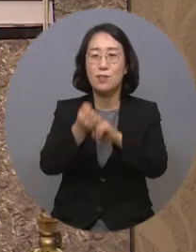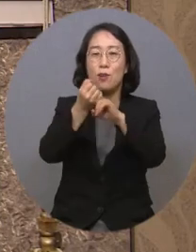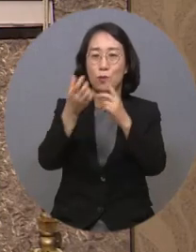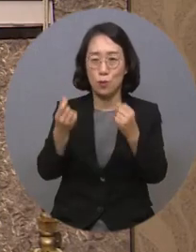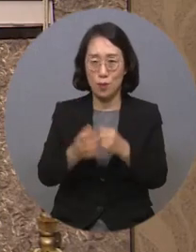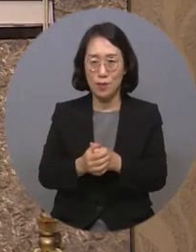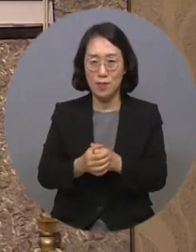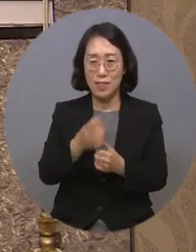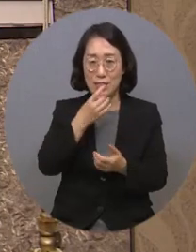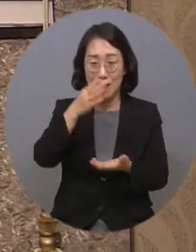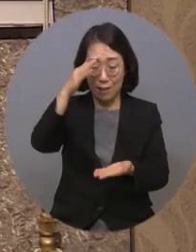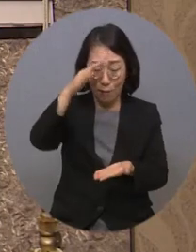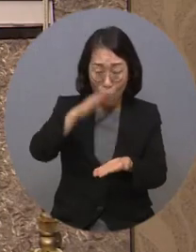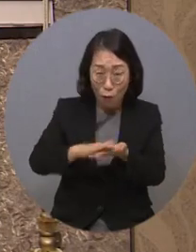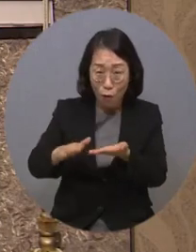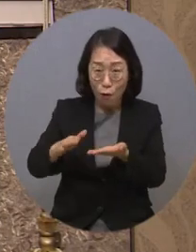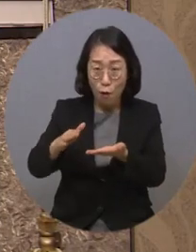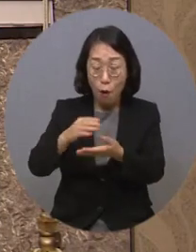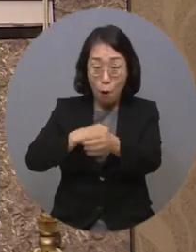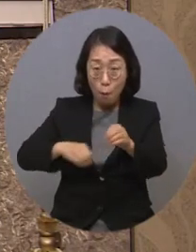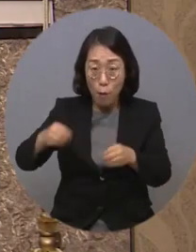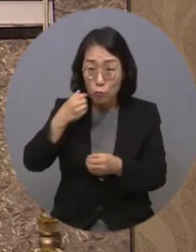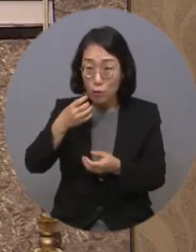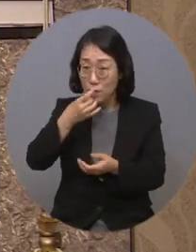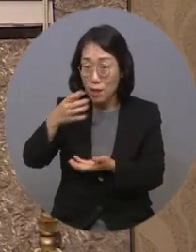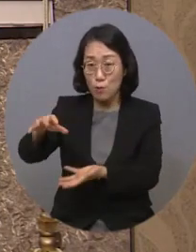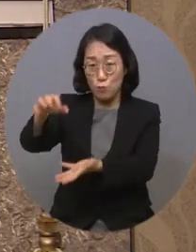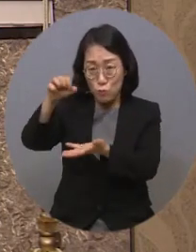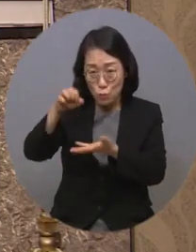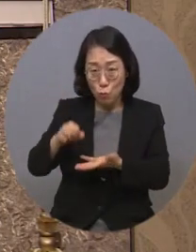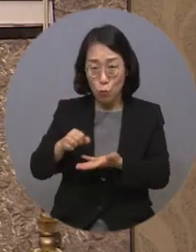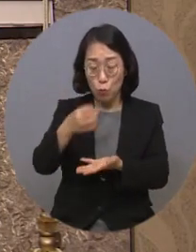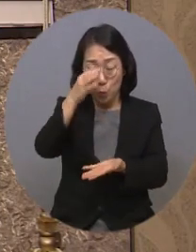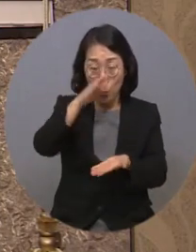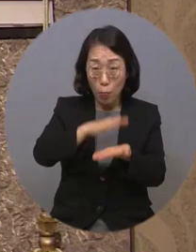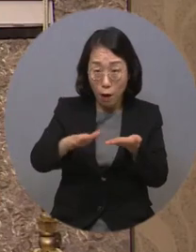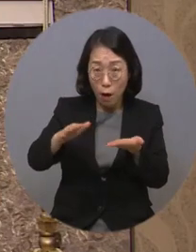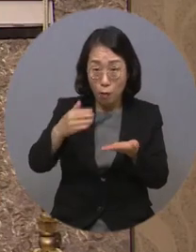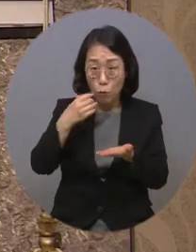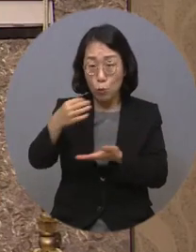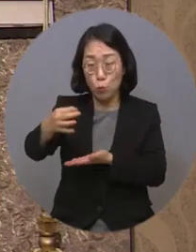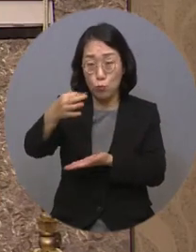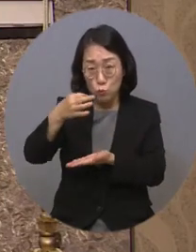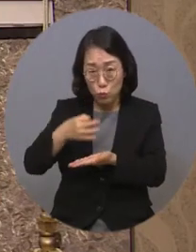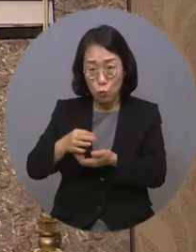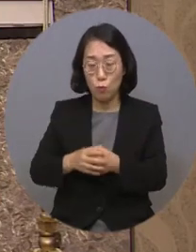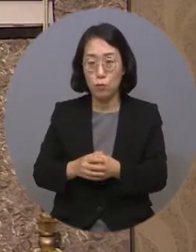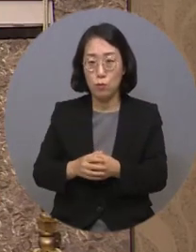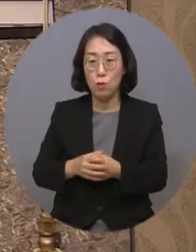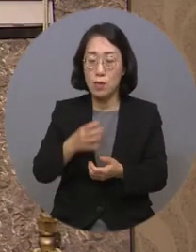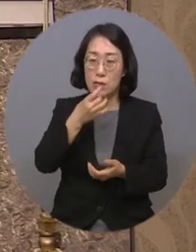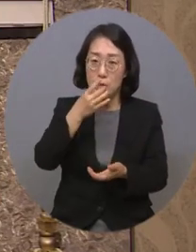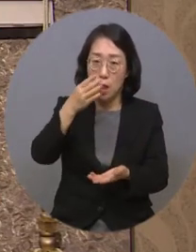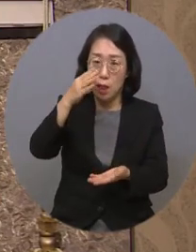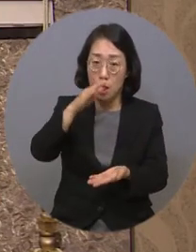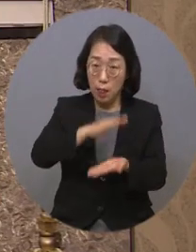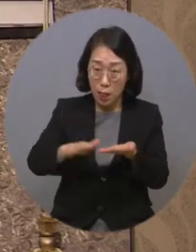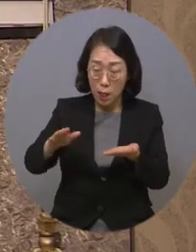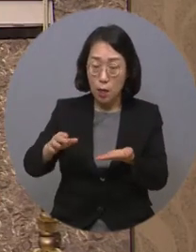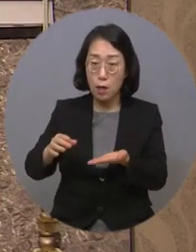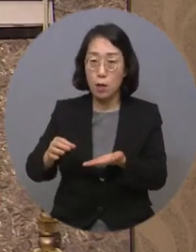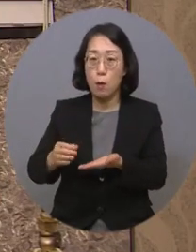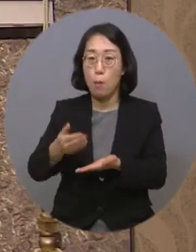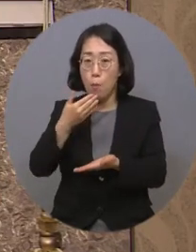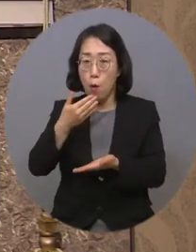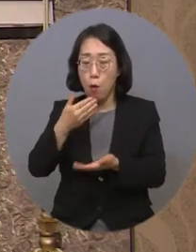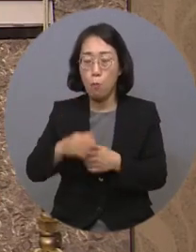쌀이 떨어지면 누가 쌀을 갖다 주시고 또 돈이 떨어지면 누가 돈을 갖다 주시고 3분도 쌀이나 음식이